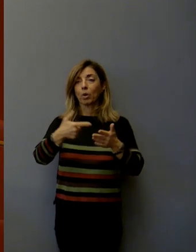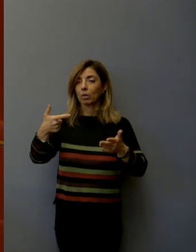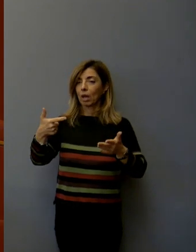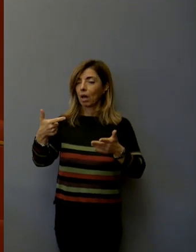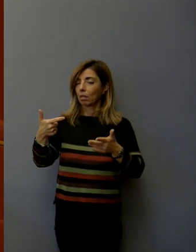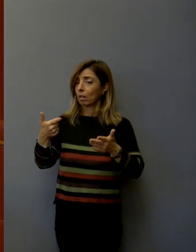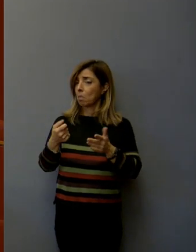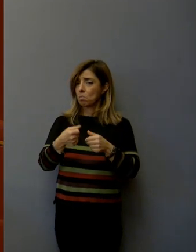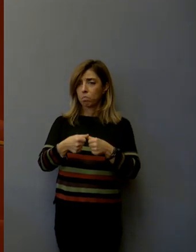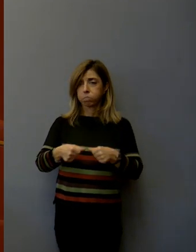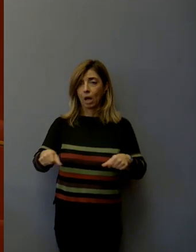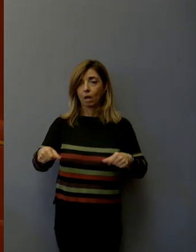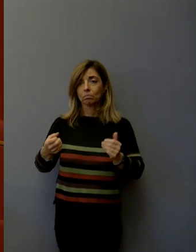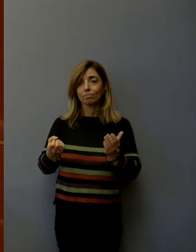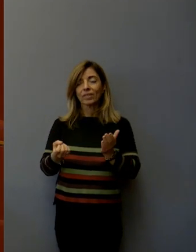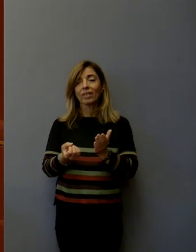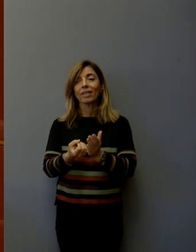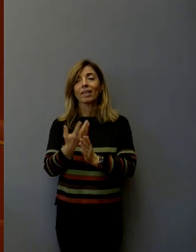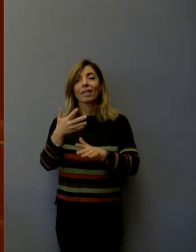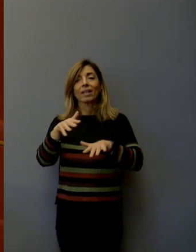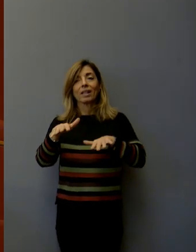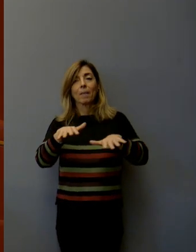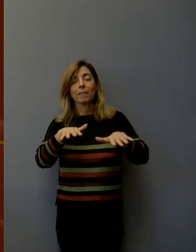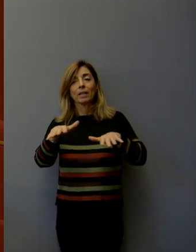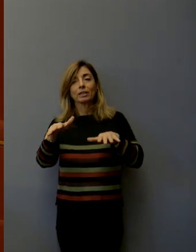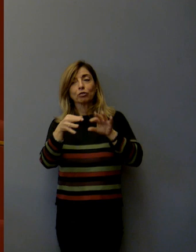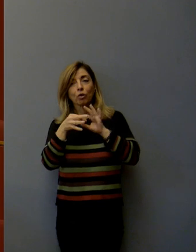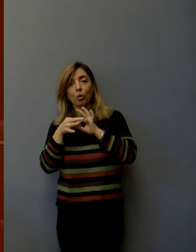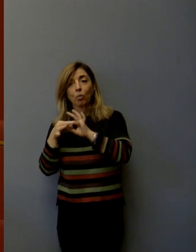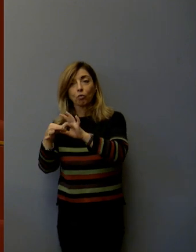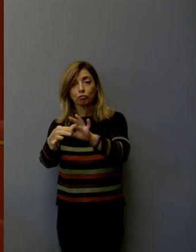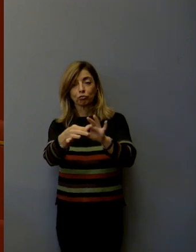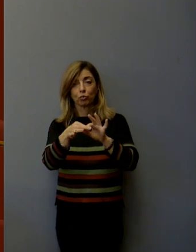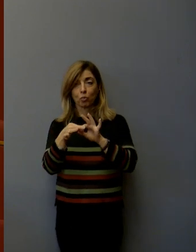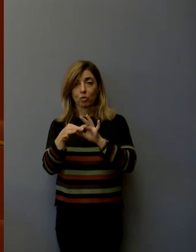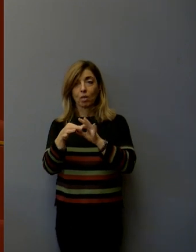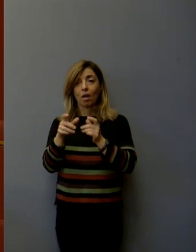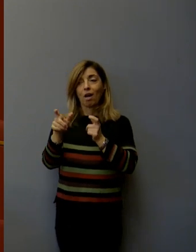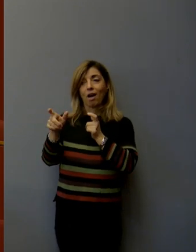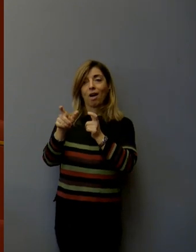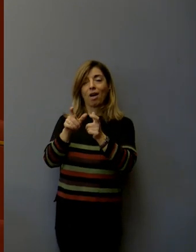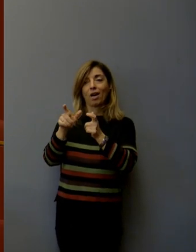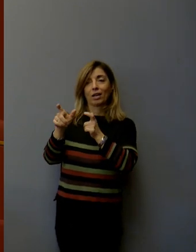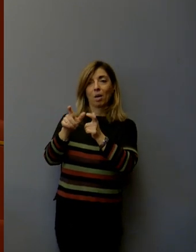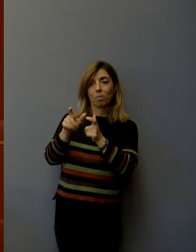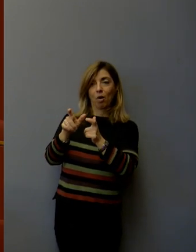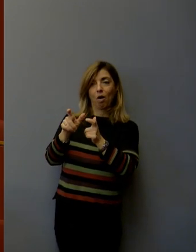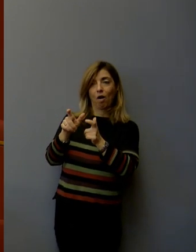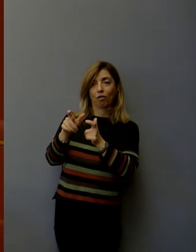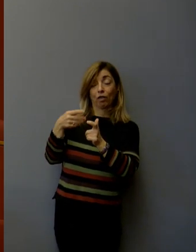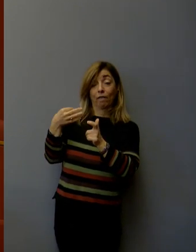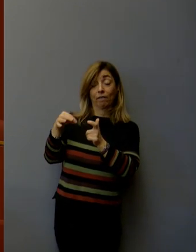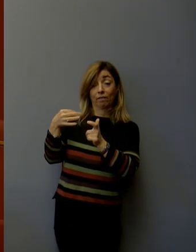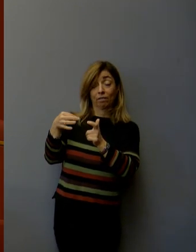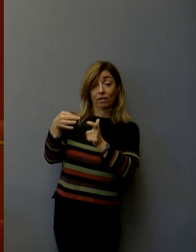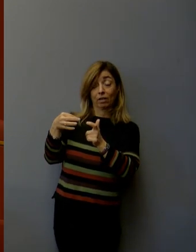per poter realizzare quella Amministrazione congiunta e quel rapporto virtuoso tra la pubblica amministrazione dei